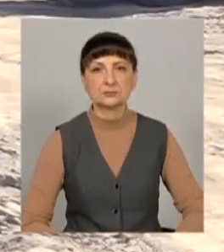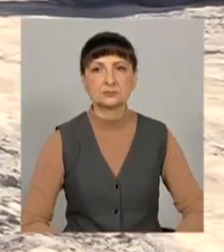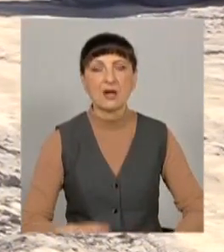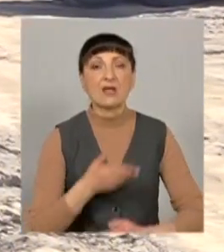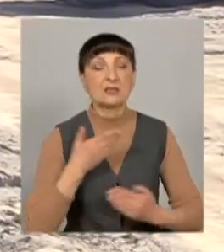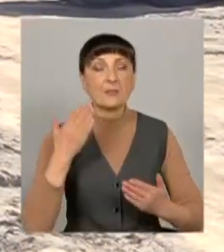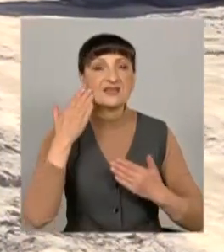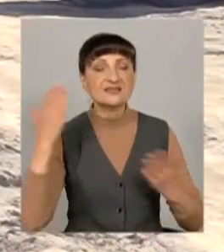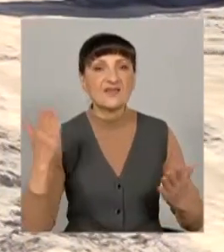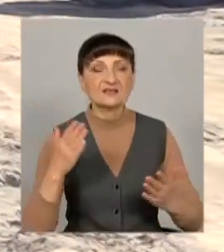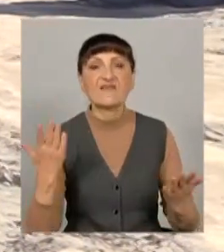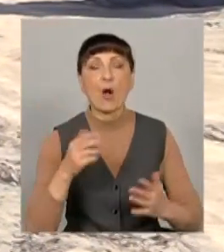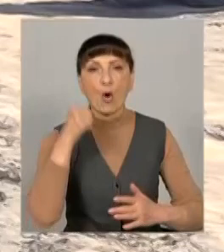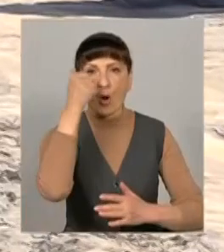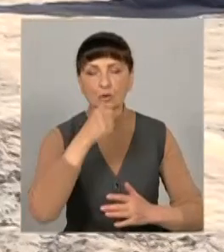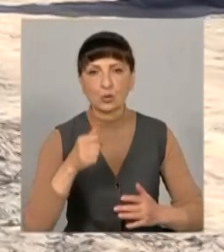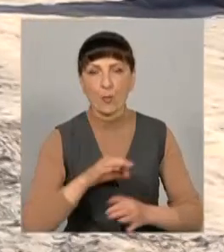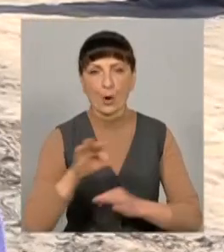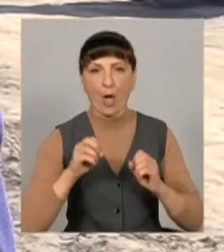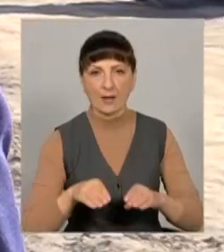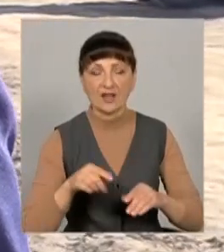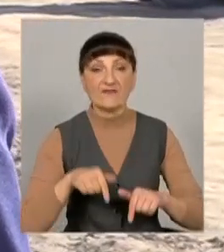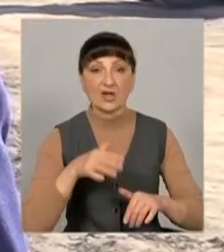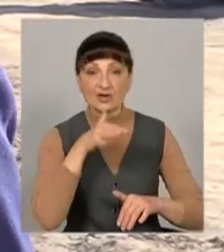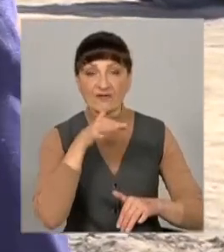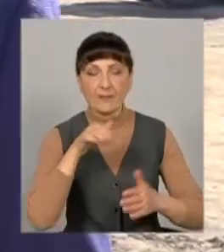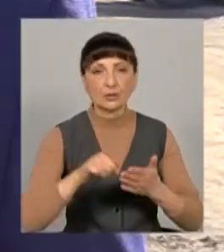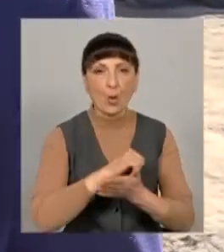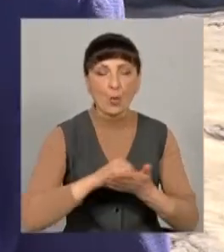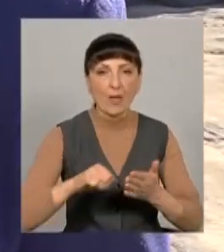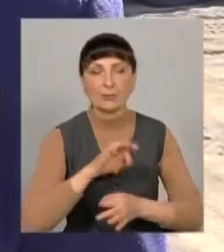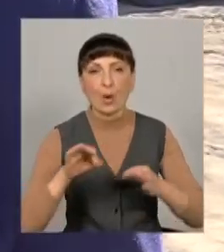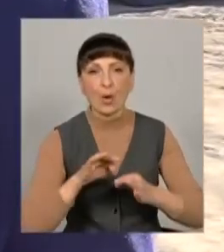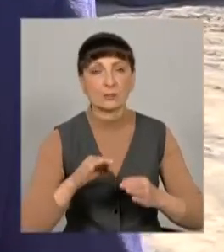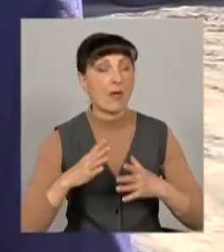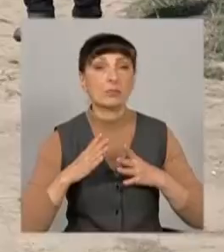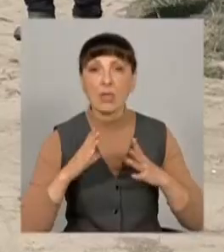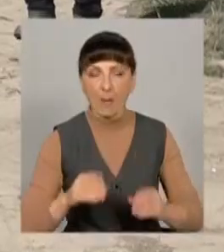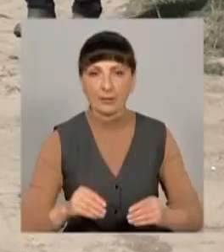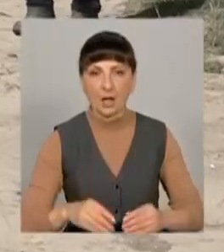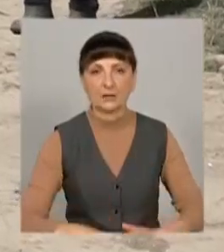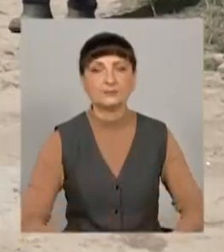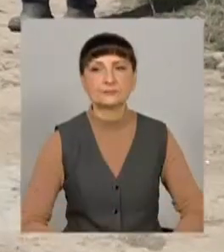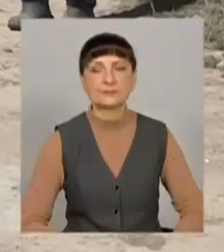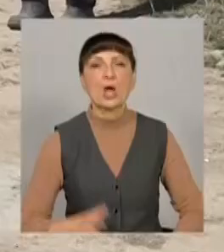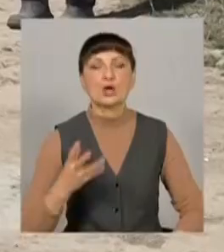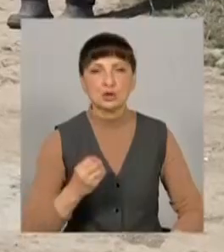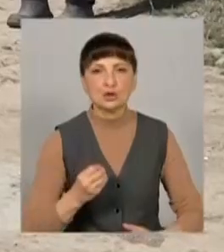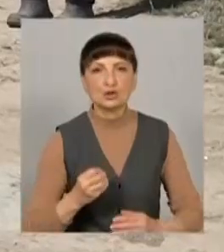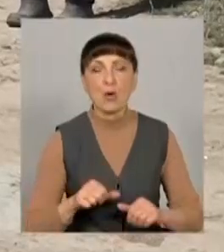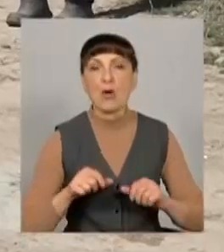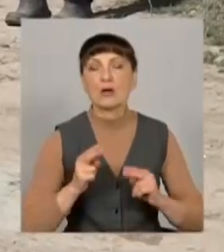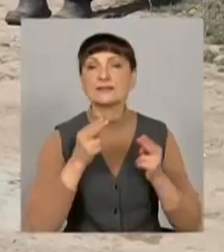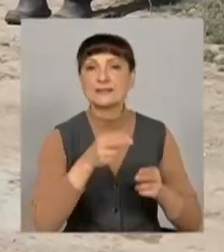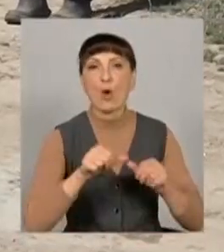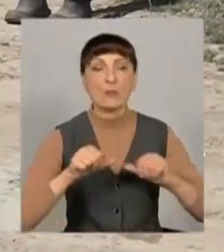Нам неизвестно, в каком году создавался проект. В наше время проектно-сметная документация не составлялась. Дополнительный выезд комиссии не